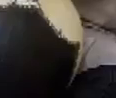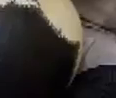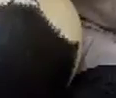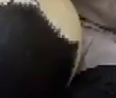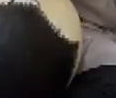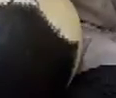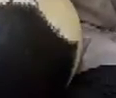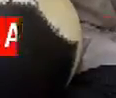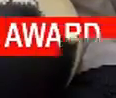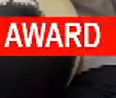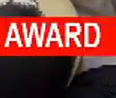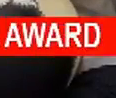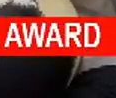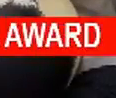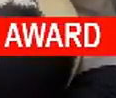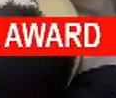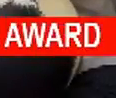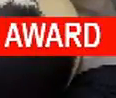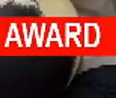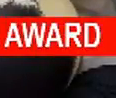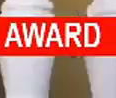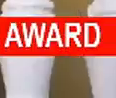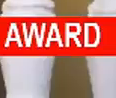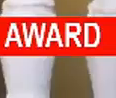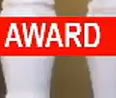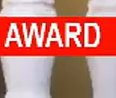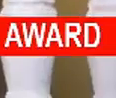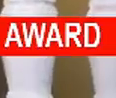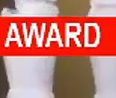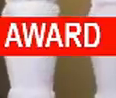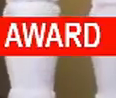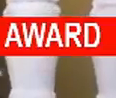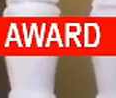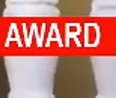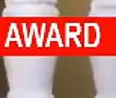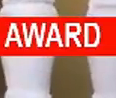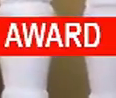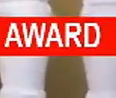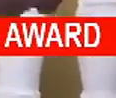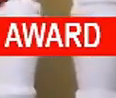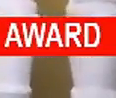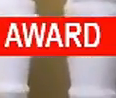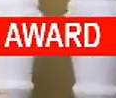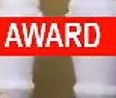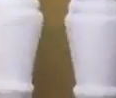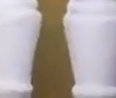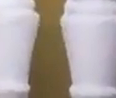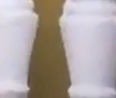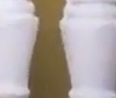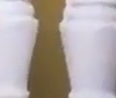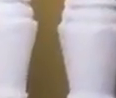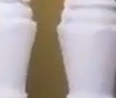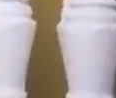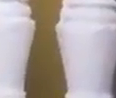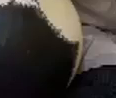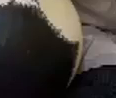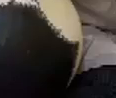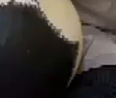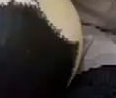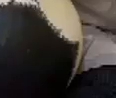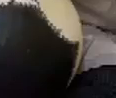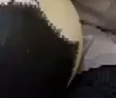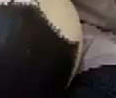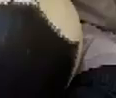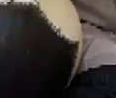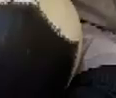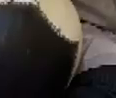konkoto murkoto le konkoto futo koto furkoto muto nyaade man ni ko sila koto wakata sate koto prince ko yatela